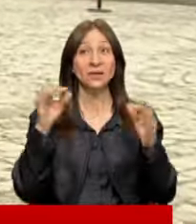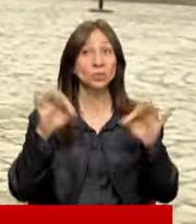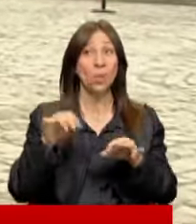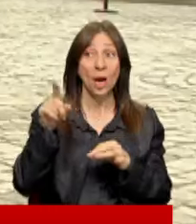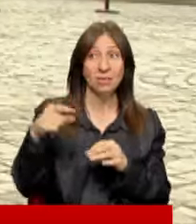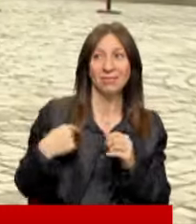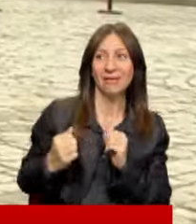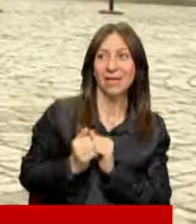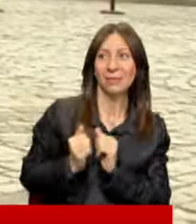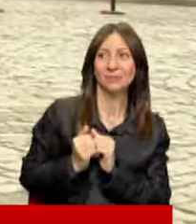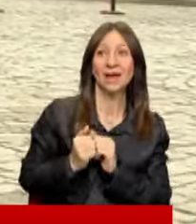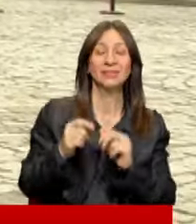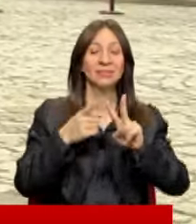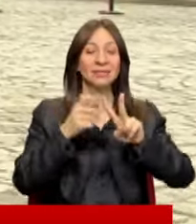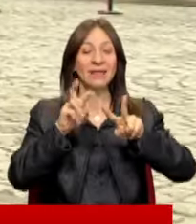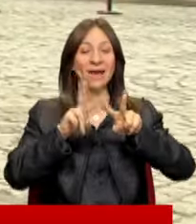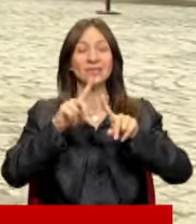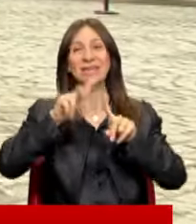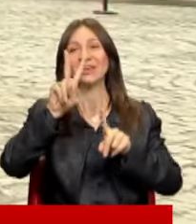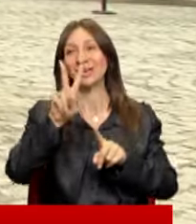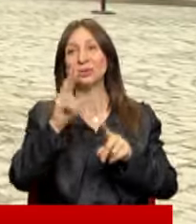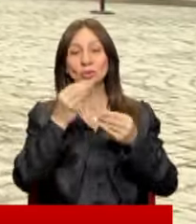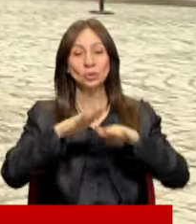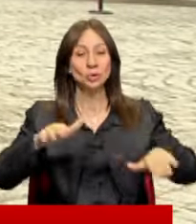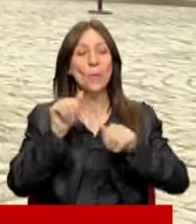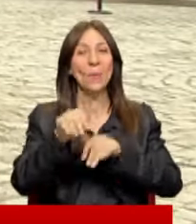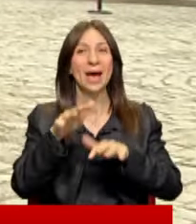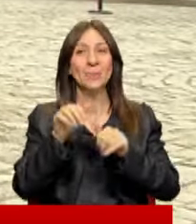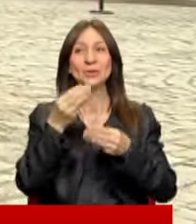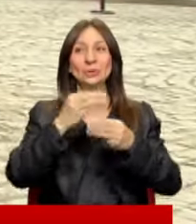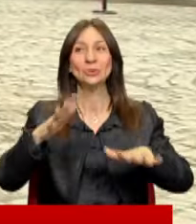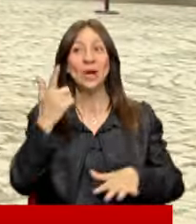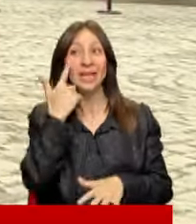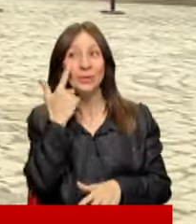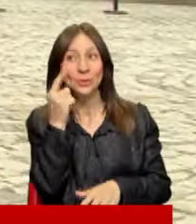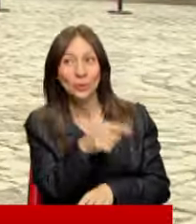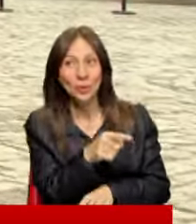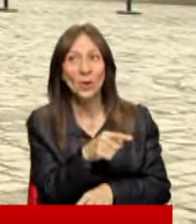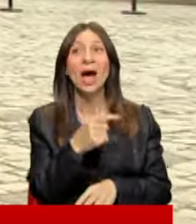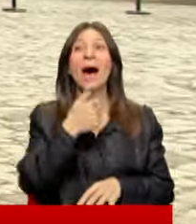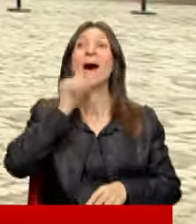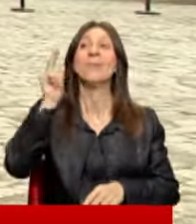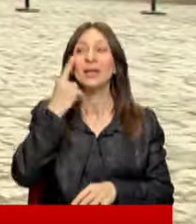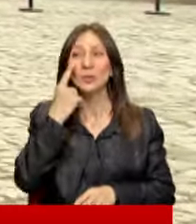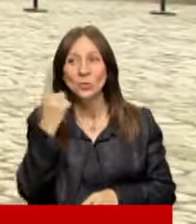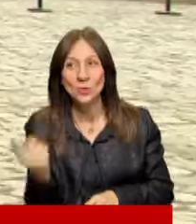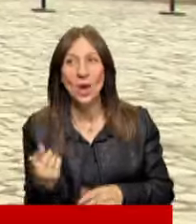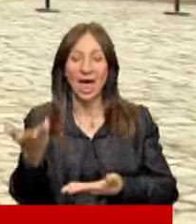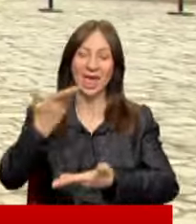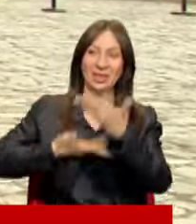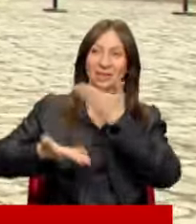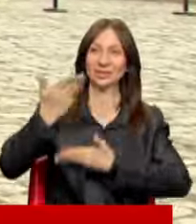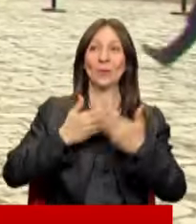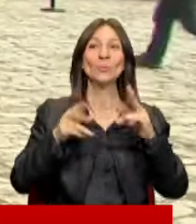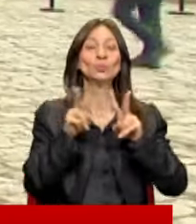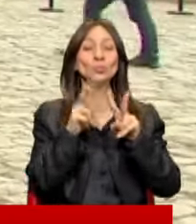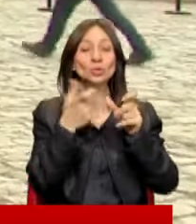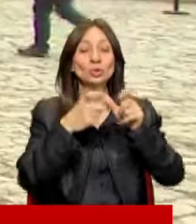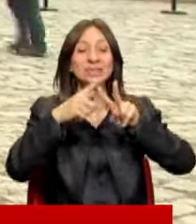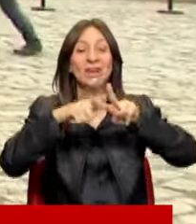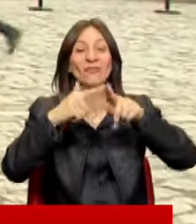anda yanımızda Now ekranlarında Çocuk Bayramı'nda Çocuk Atatürk'ü, Abi Atatürk'ü evet. anlatacak, evet. Mustafa'yı